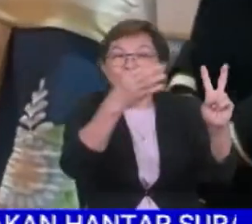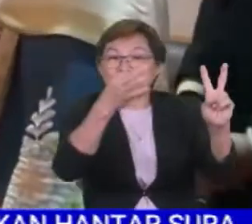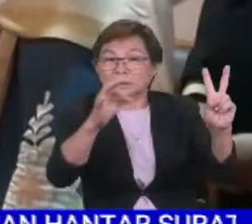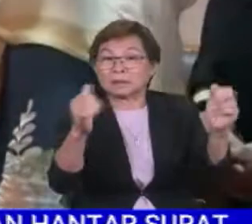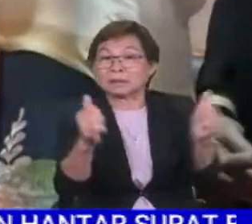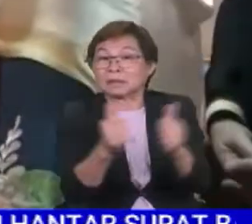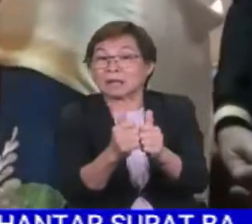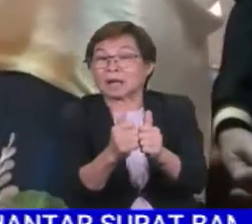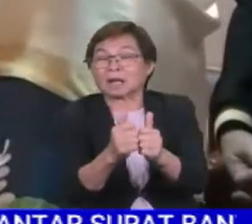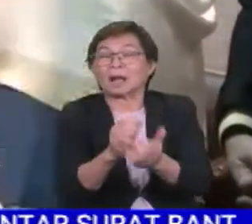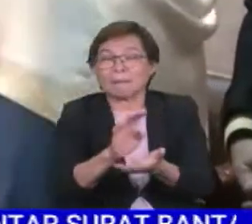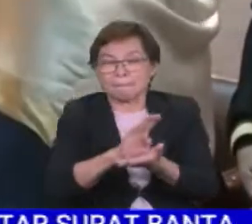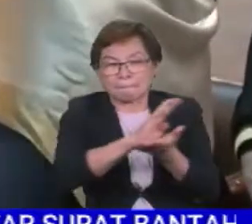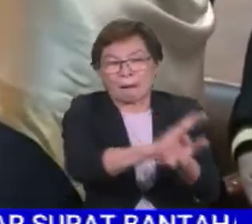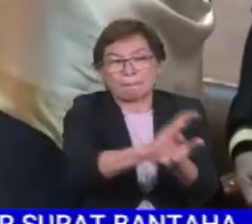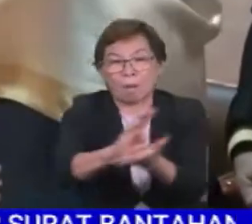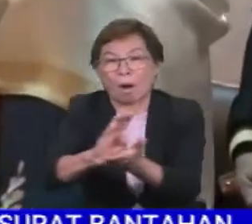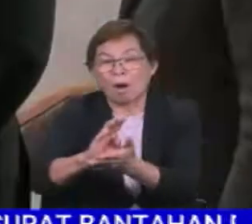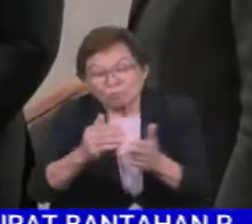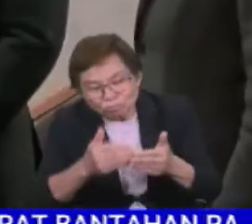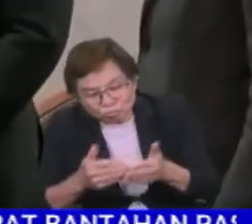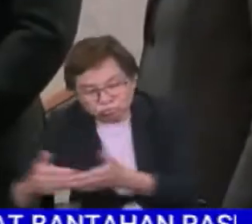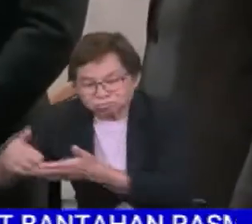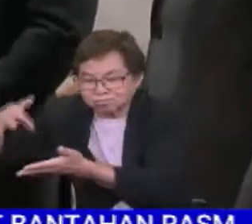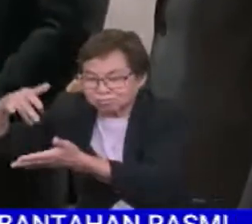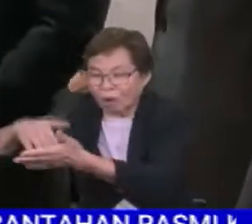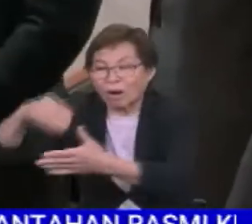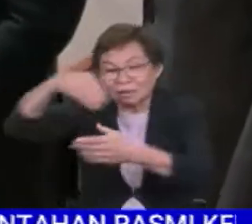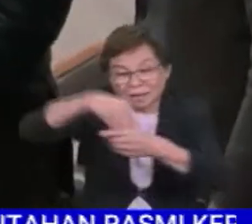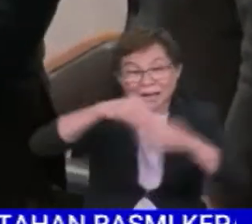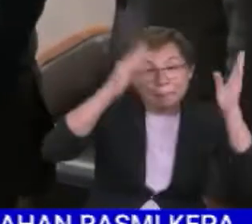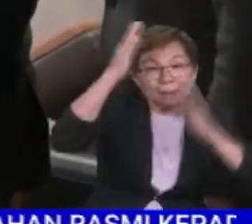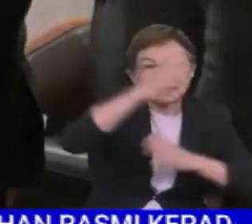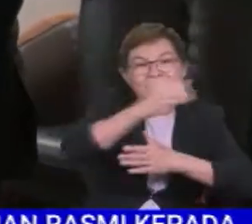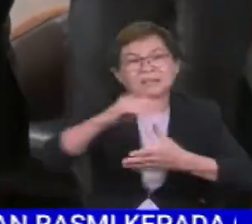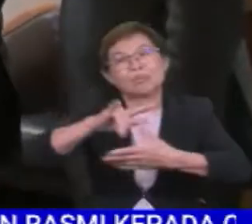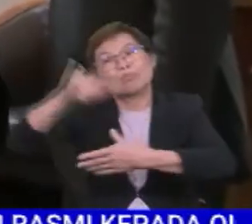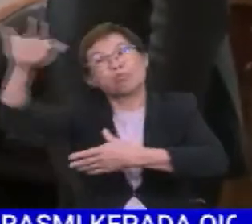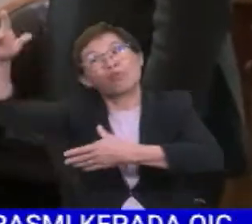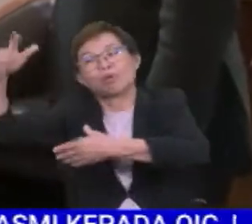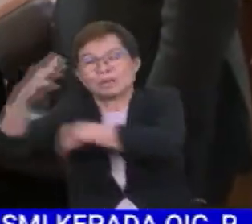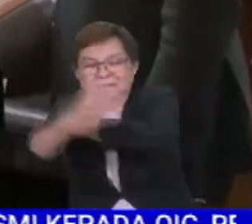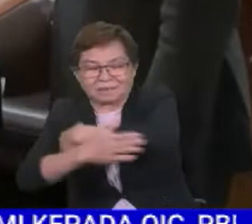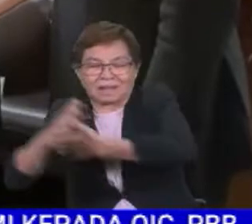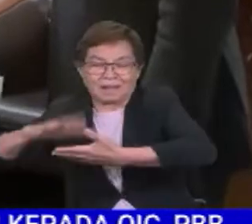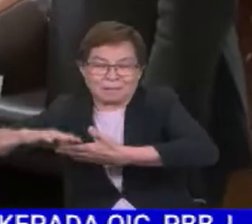dengan menerima Beasiswa bagi menyambung pengajian dalam dan luar negara